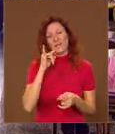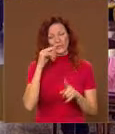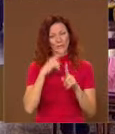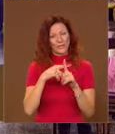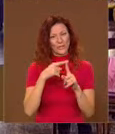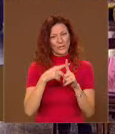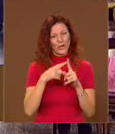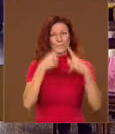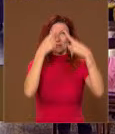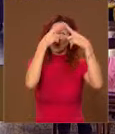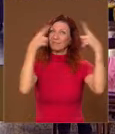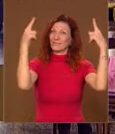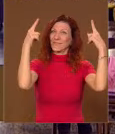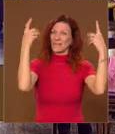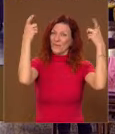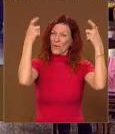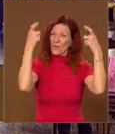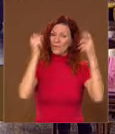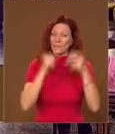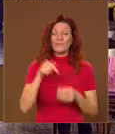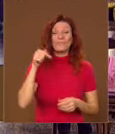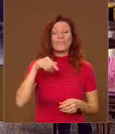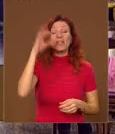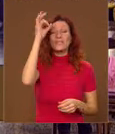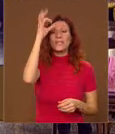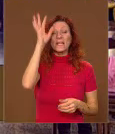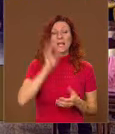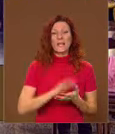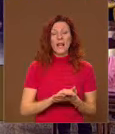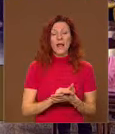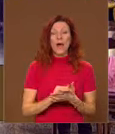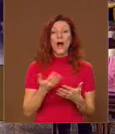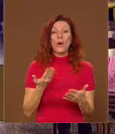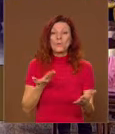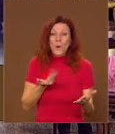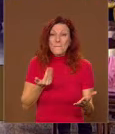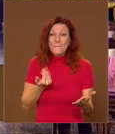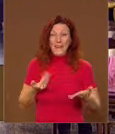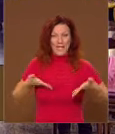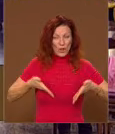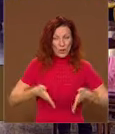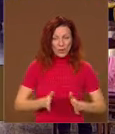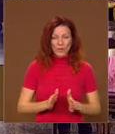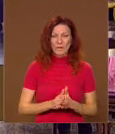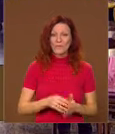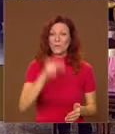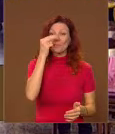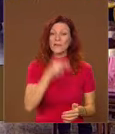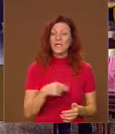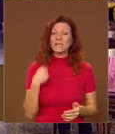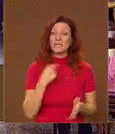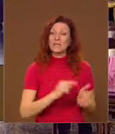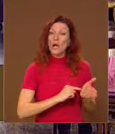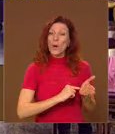Небесно. В днешната неделя, предшестваща Рождество Христово, църквата почита паметта